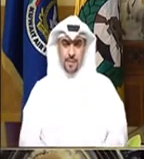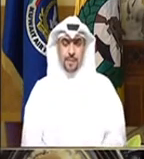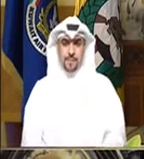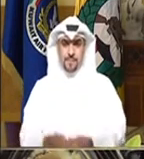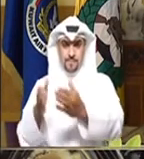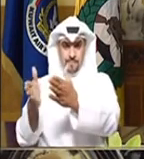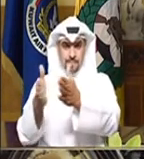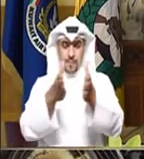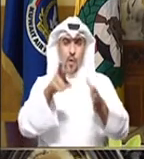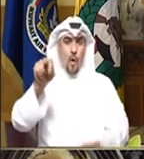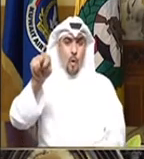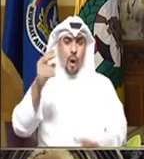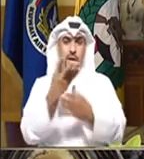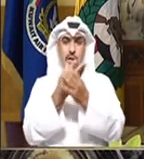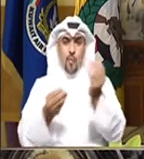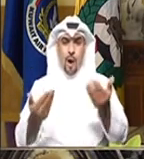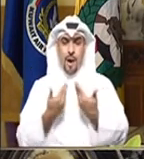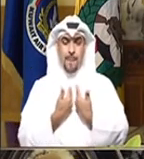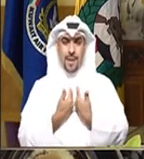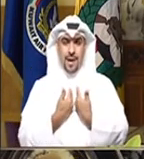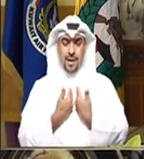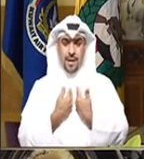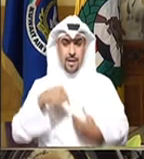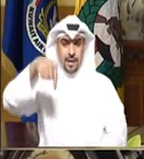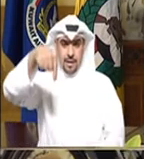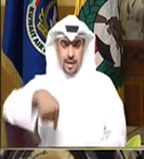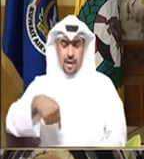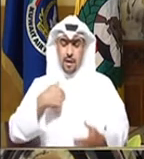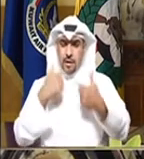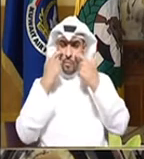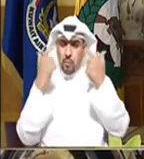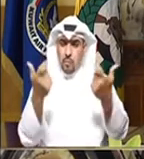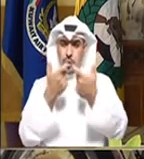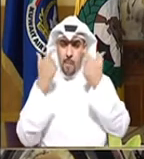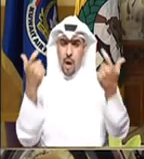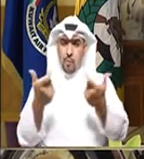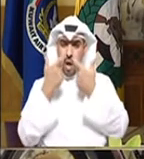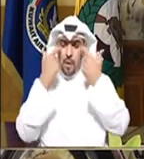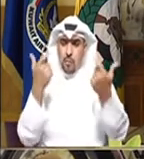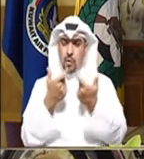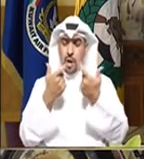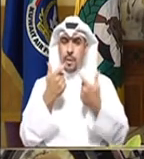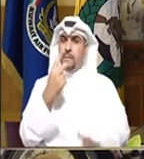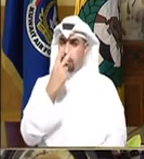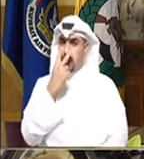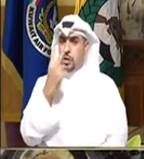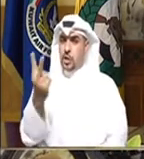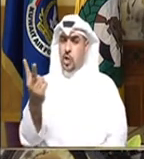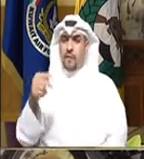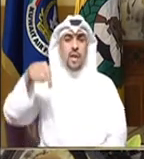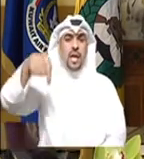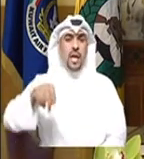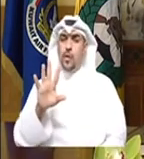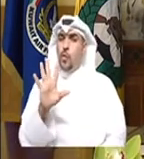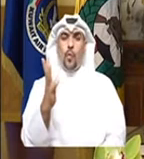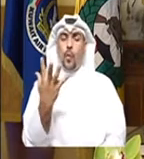إخواني وأبنائي، نتابع بألم الأحداث والتطورات الأخيرة التي